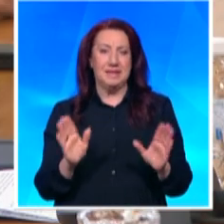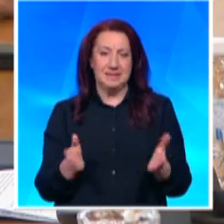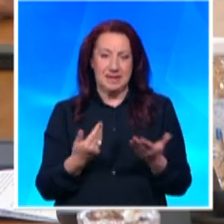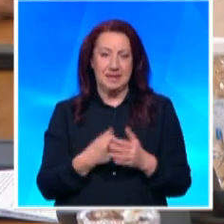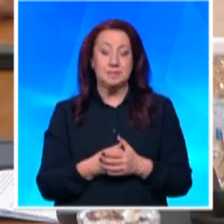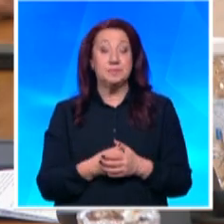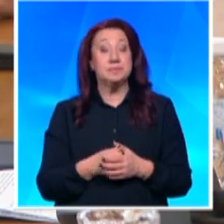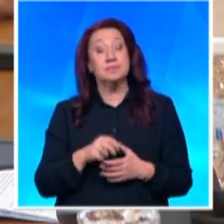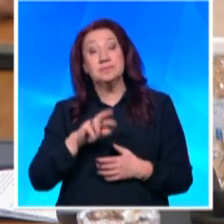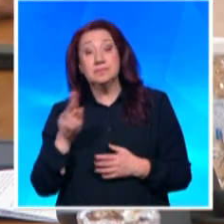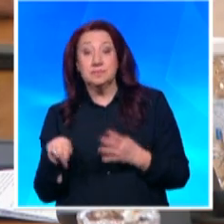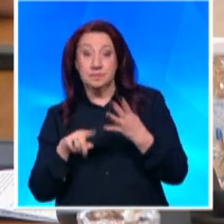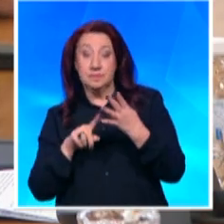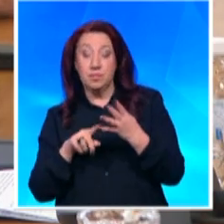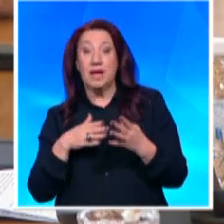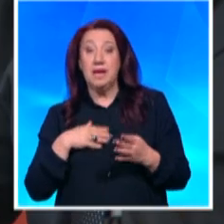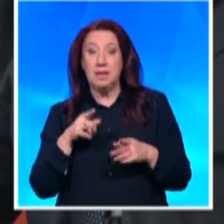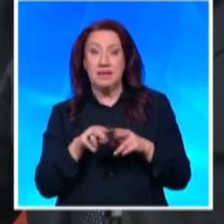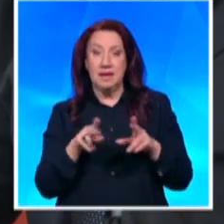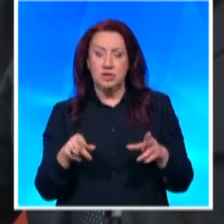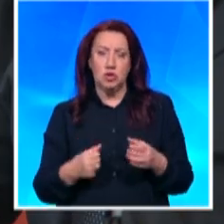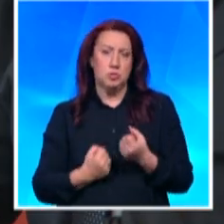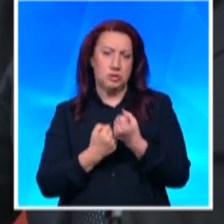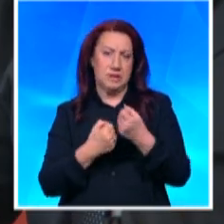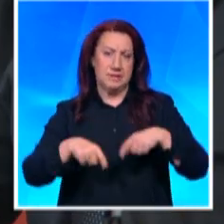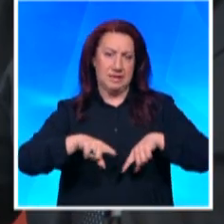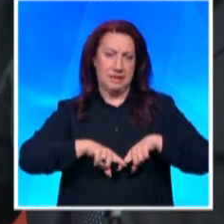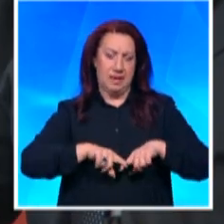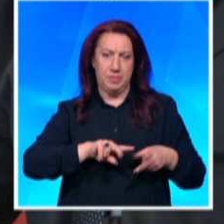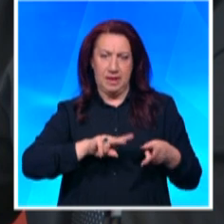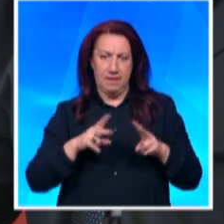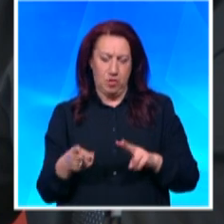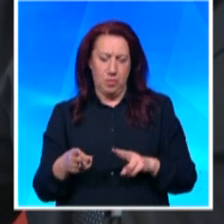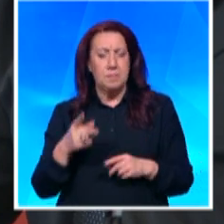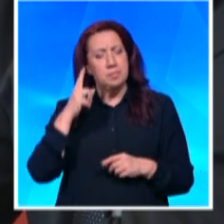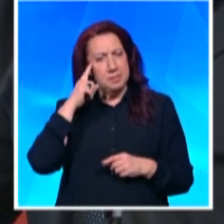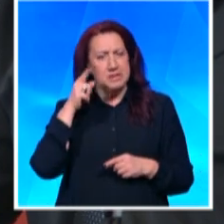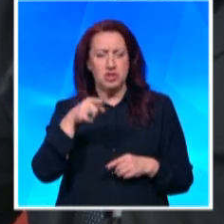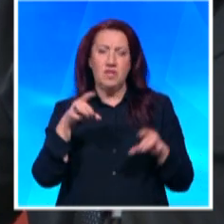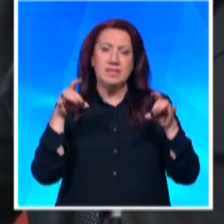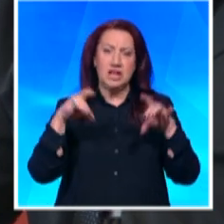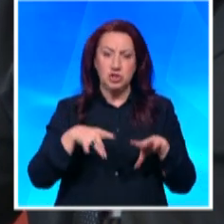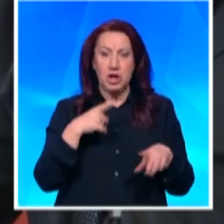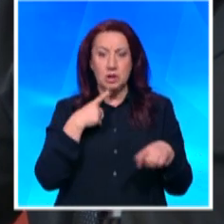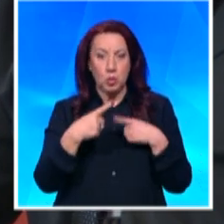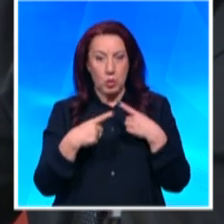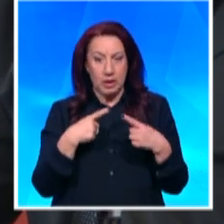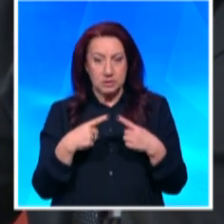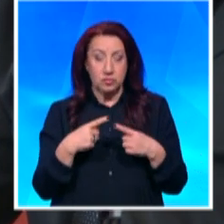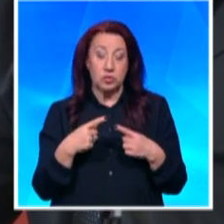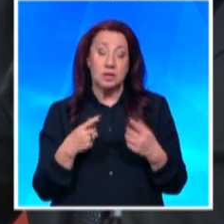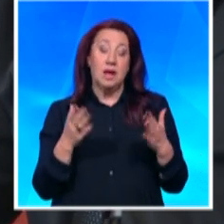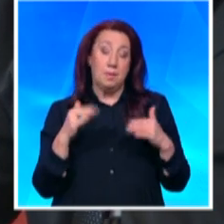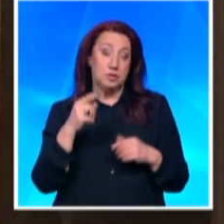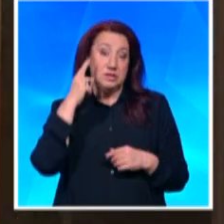и подкрепиха съдебната реформа и приоритетите. Предполагам, че това е начало на разговори. След това знаете, че е много и важно кои хора ще